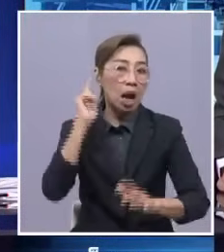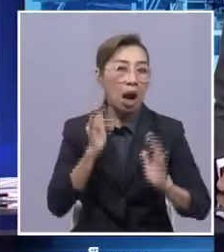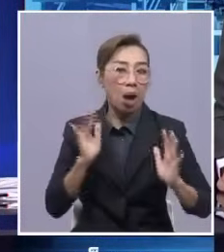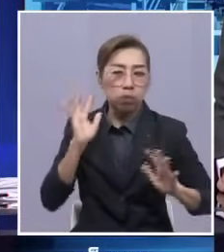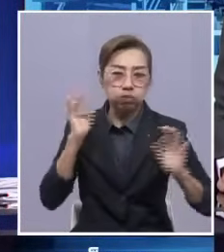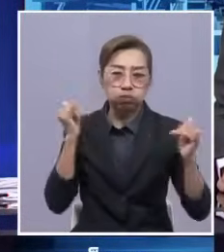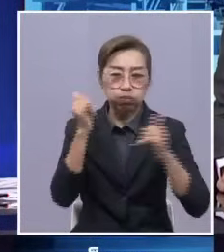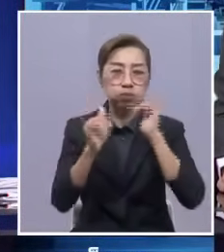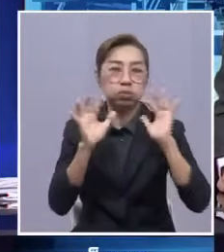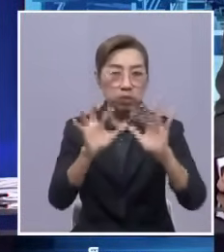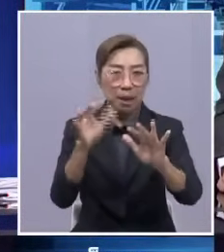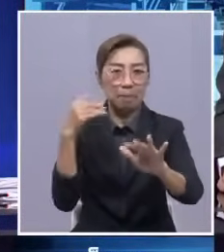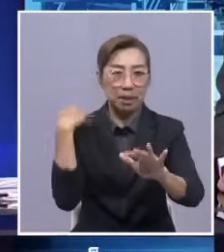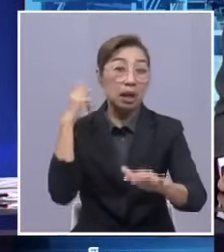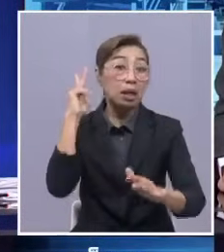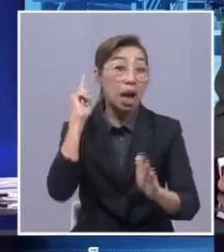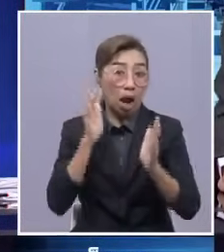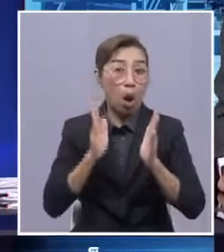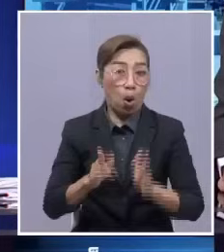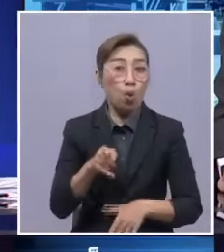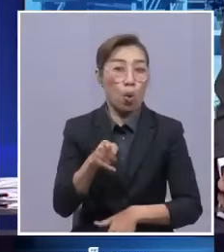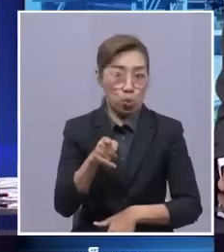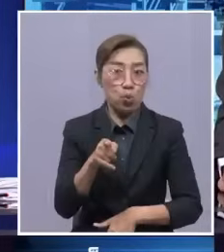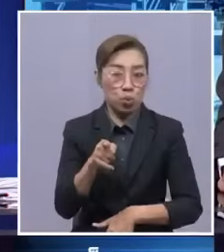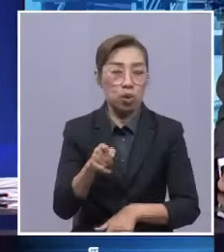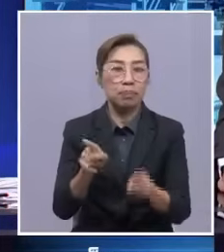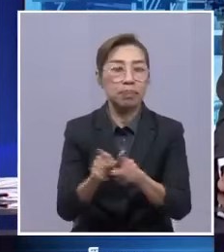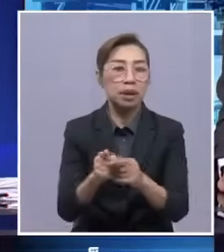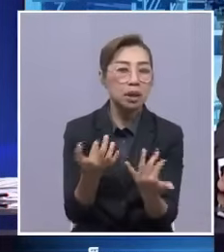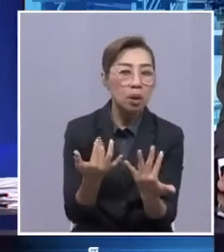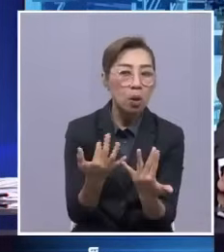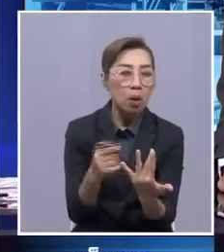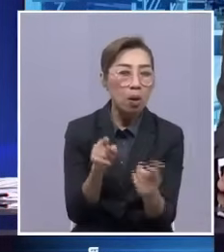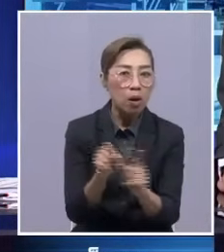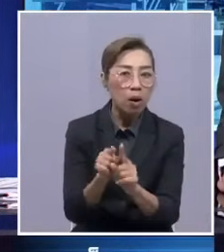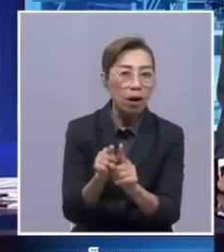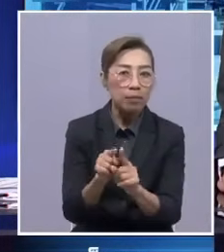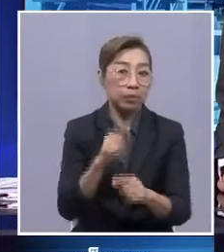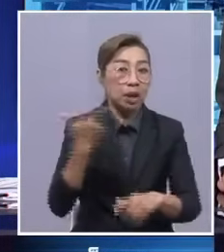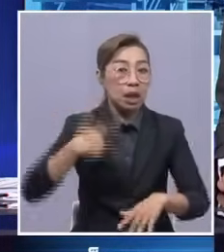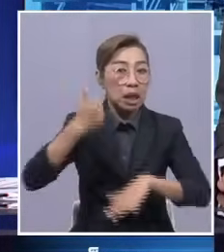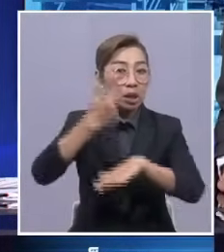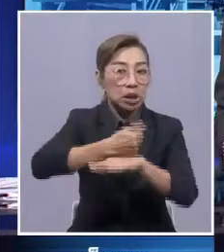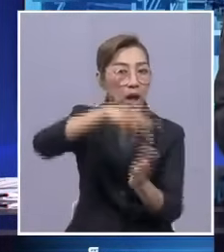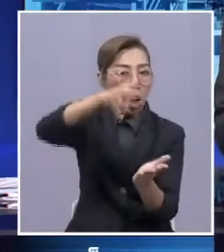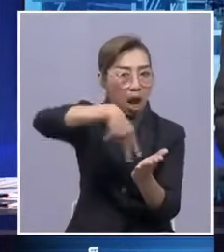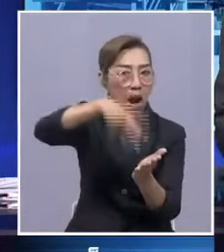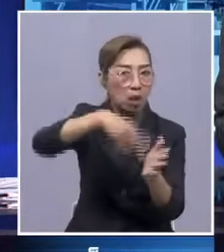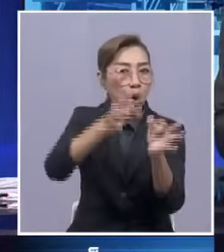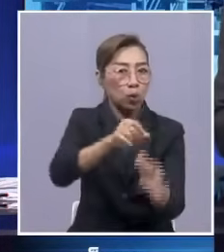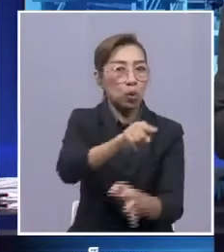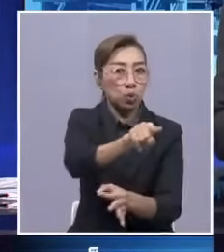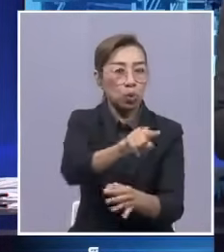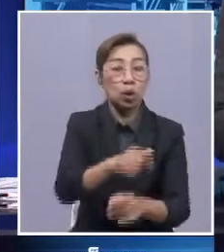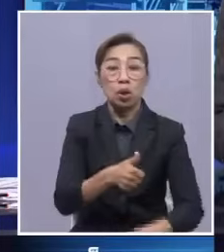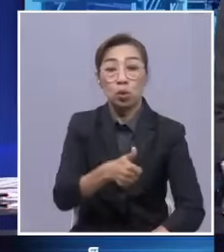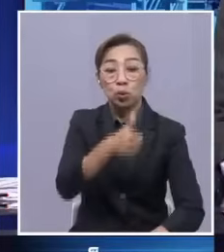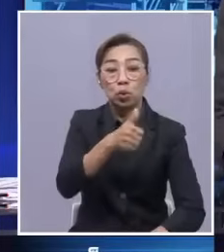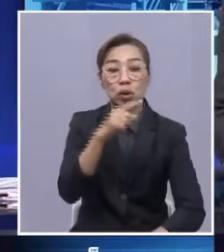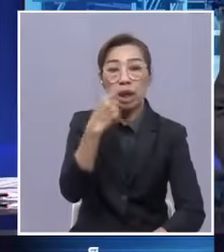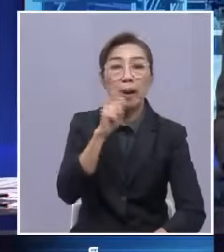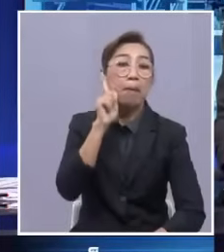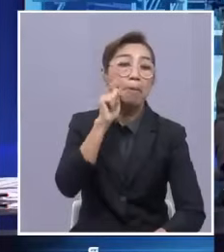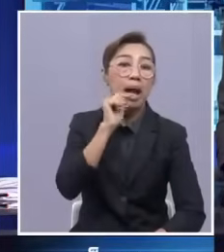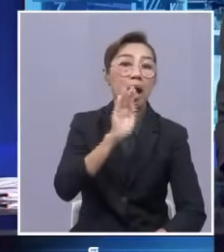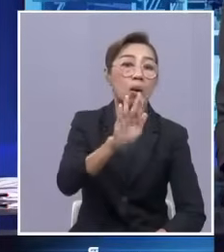ตอนนี้นักข่าวของเราประจำอยู่ที่นั่นศาลจังหวัดมุกดาหารกำลังอยู่ระหว่างการอ่านคำพิพากษานะครับแล้วฝ่ายโจทก็คือแม่ของน้องชม